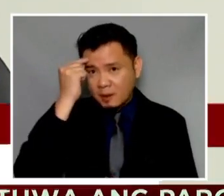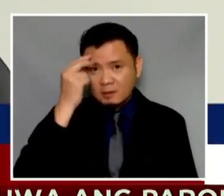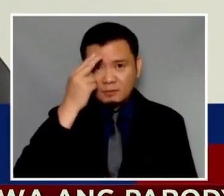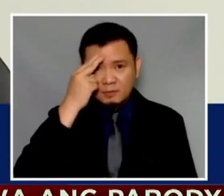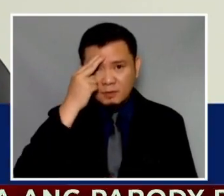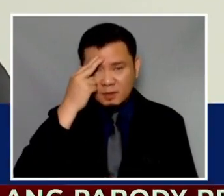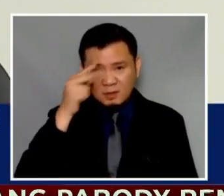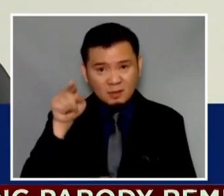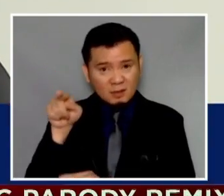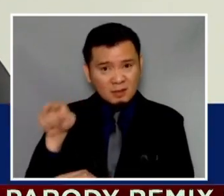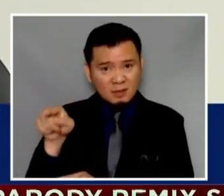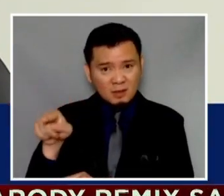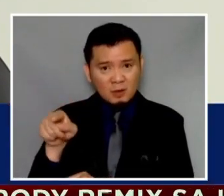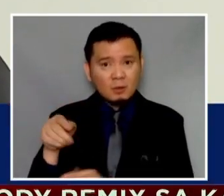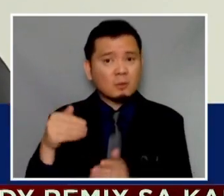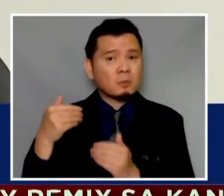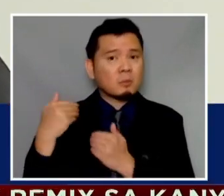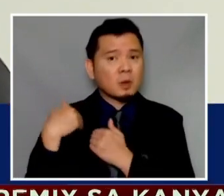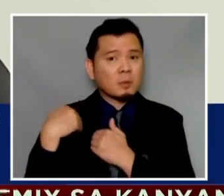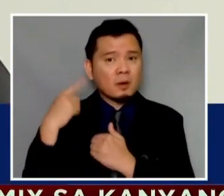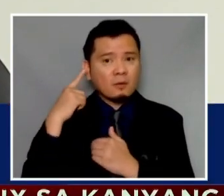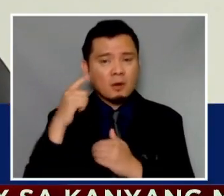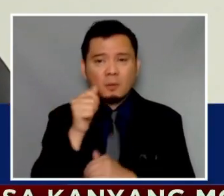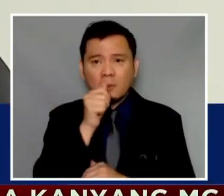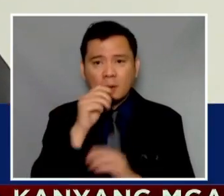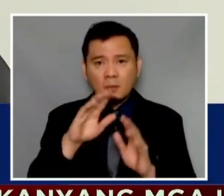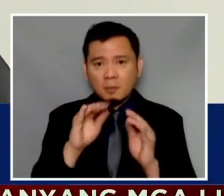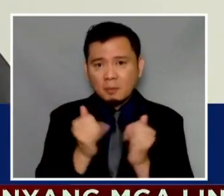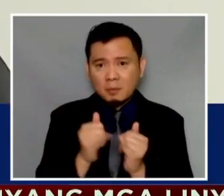companies? That's one question. So